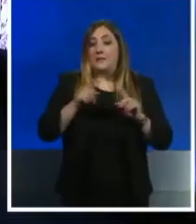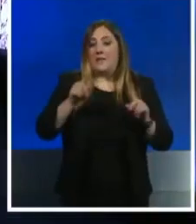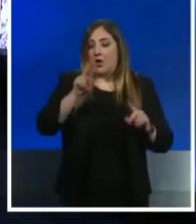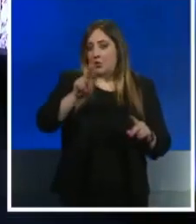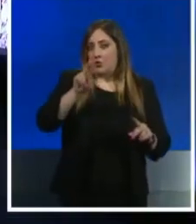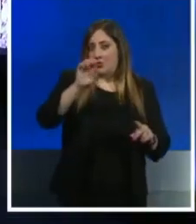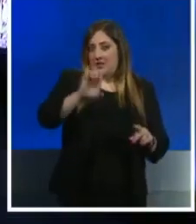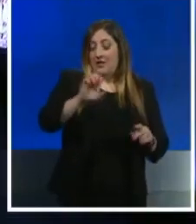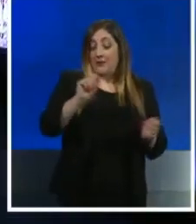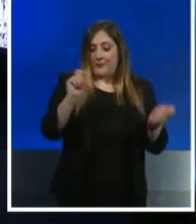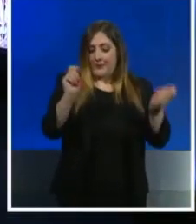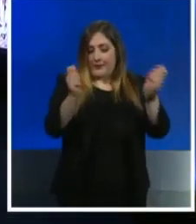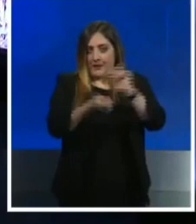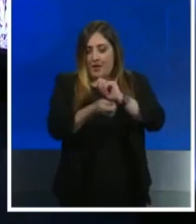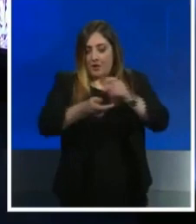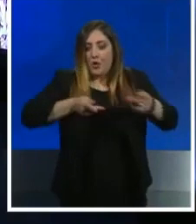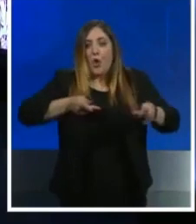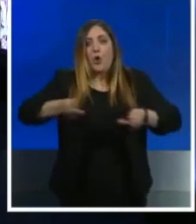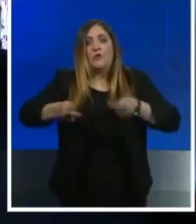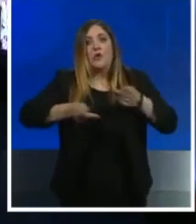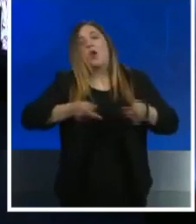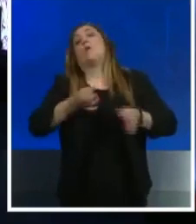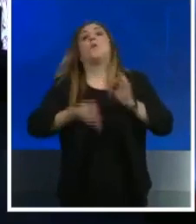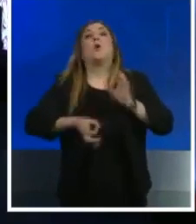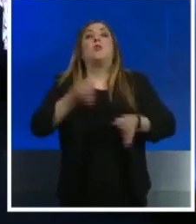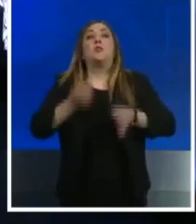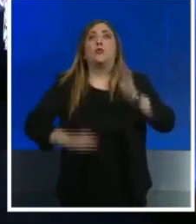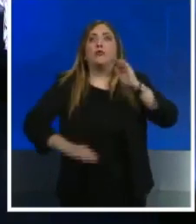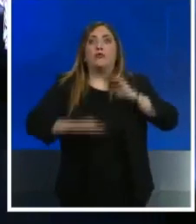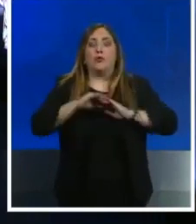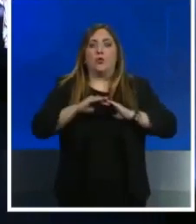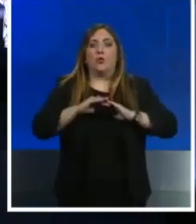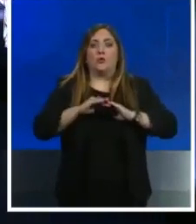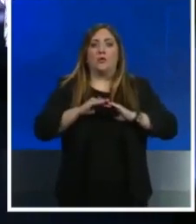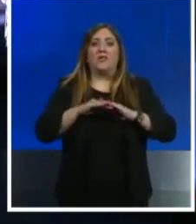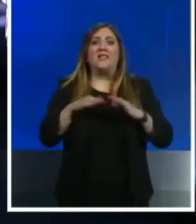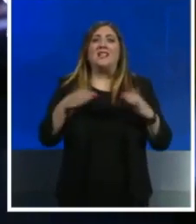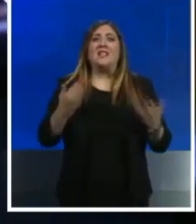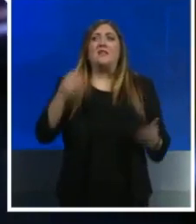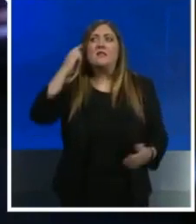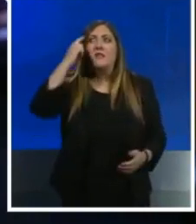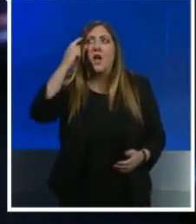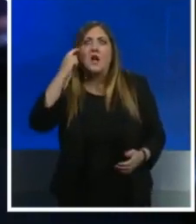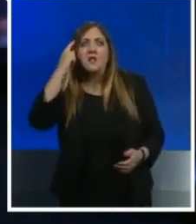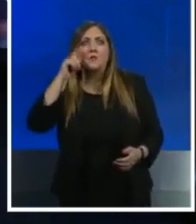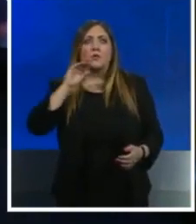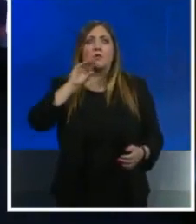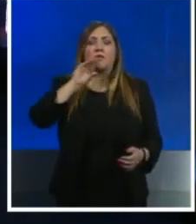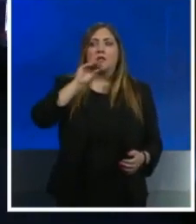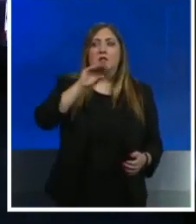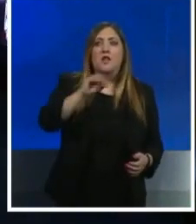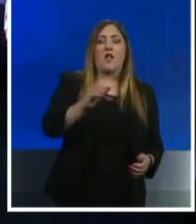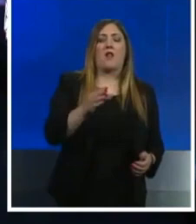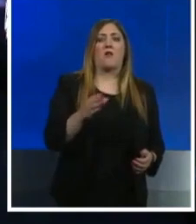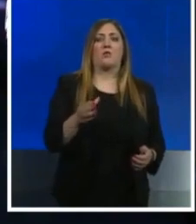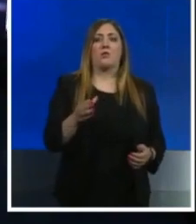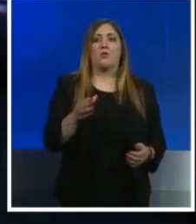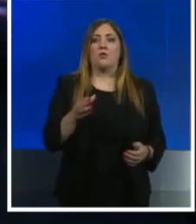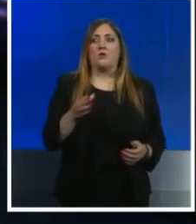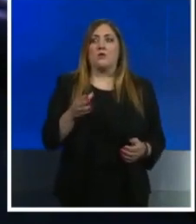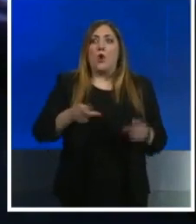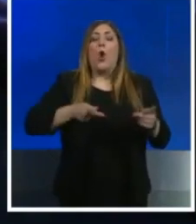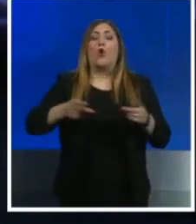politiku assolut. Saħan sitra kif naħzbu nittkellmu anki jek dan imur